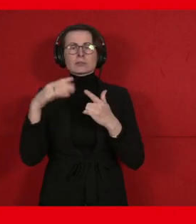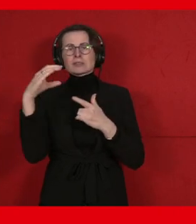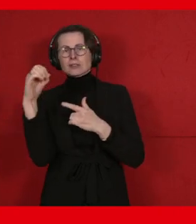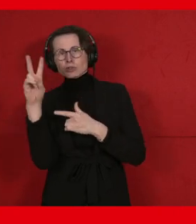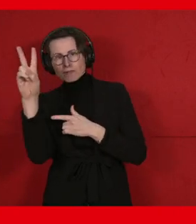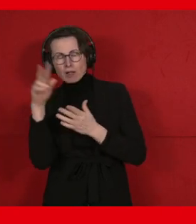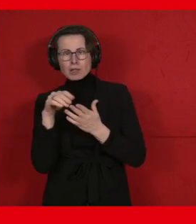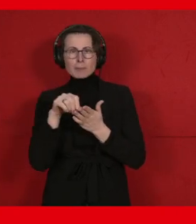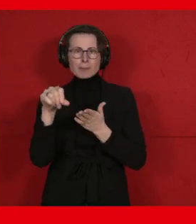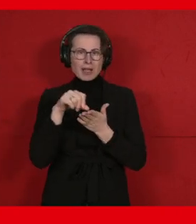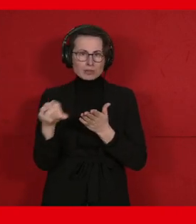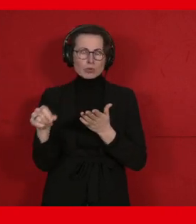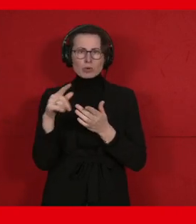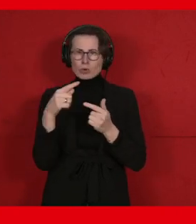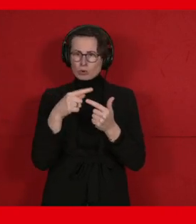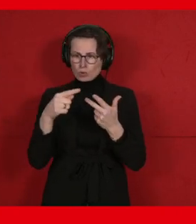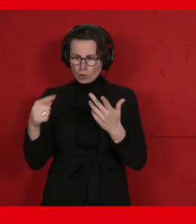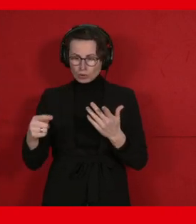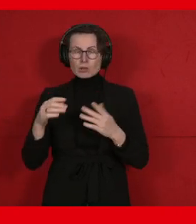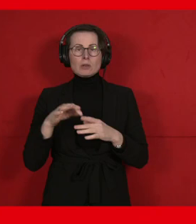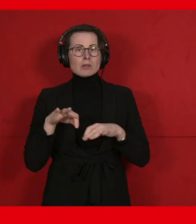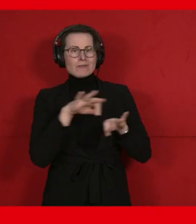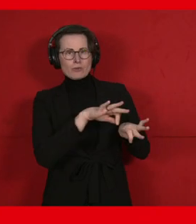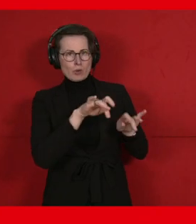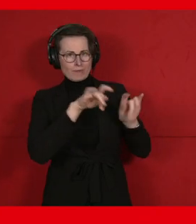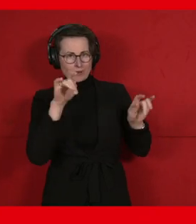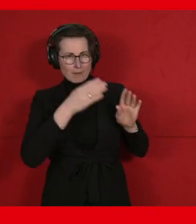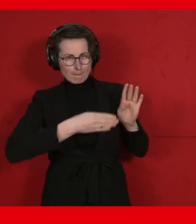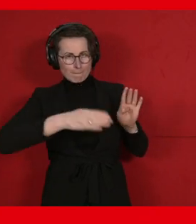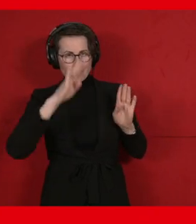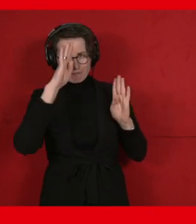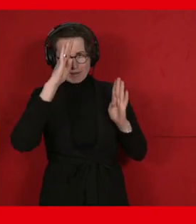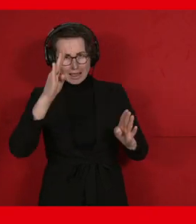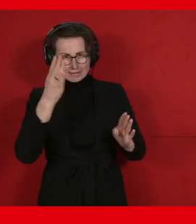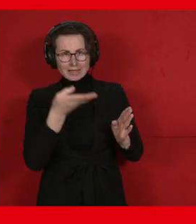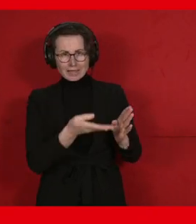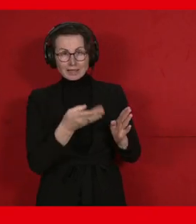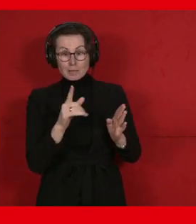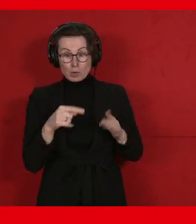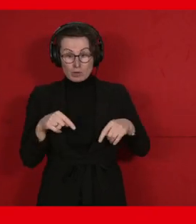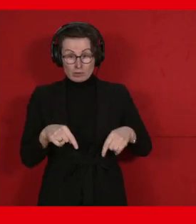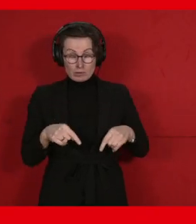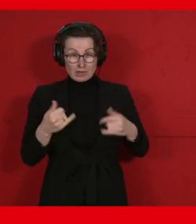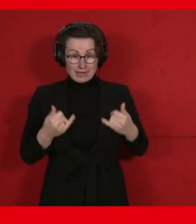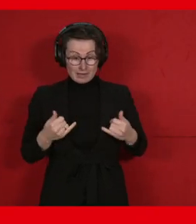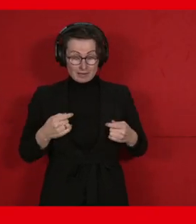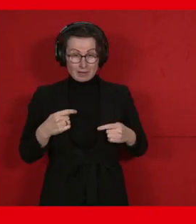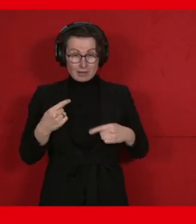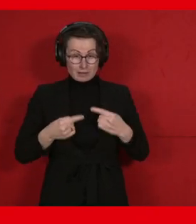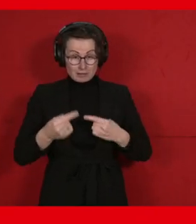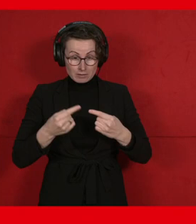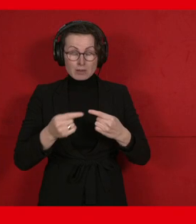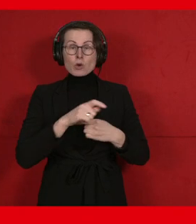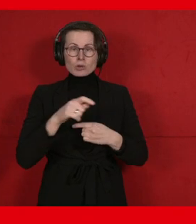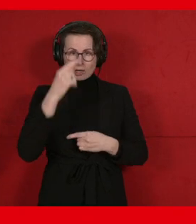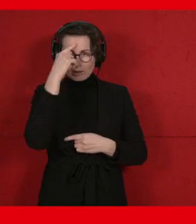CO2-Bepreisung anstoßen, sodass eine Verlässlichkeit hergestellt ist, dass all das, was jetzt auf den Weg gebracht wird, dass die